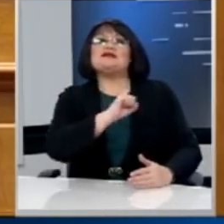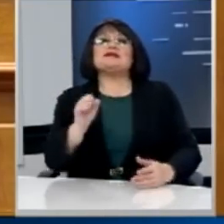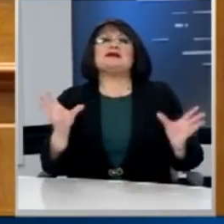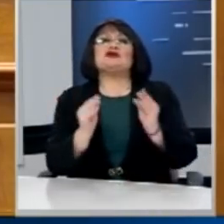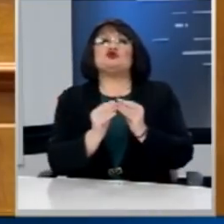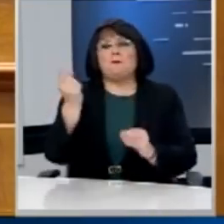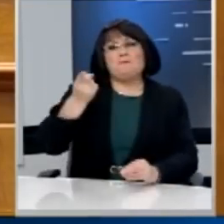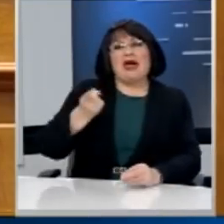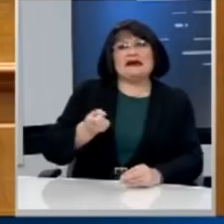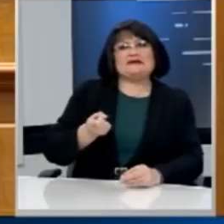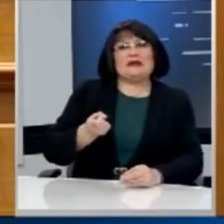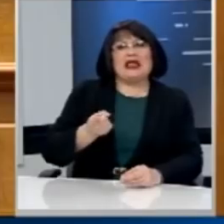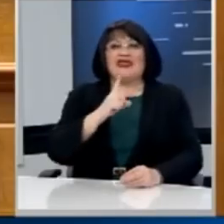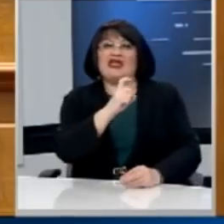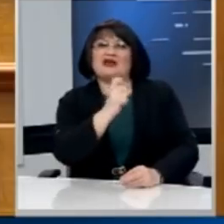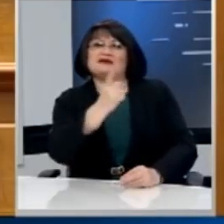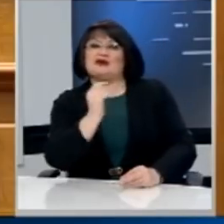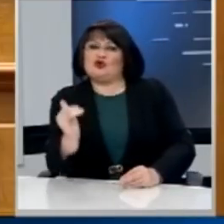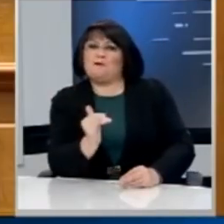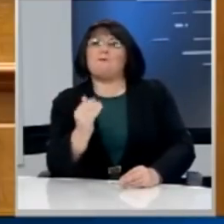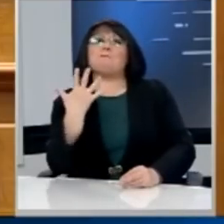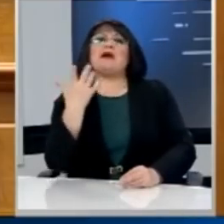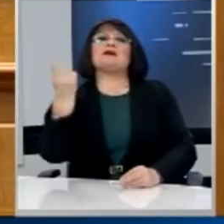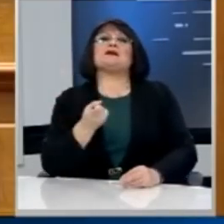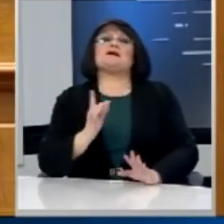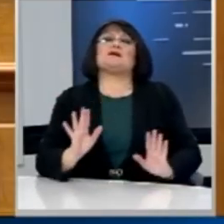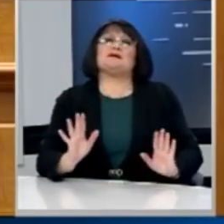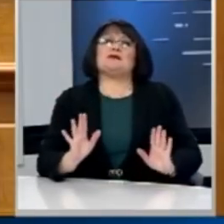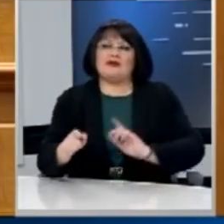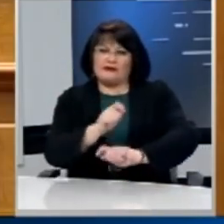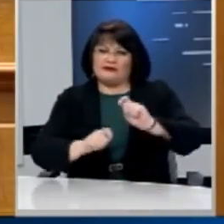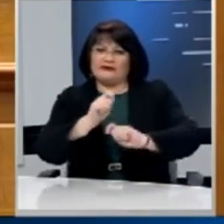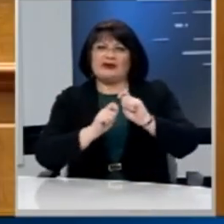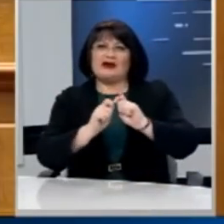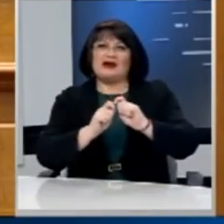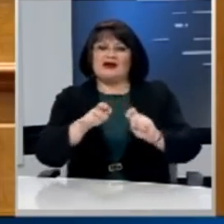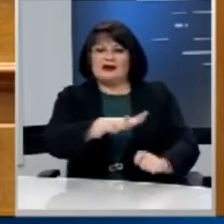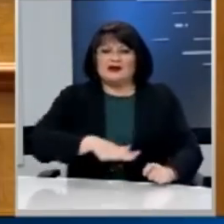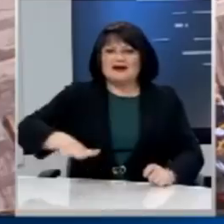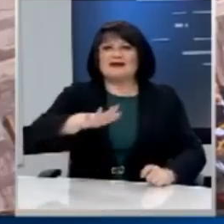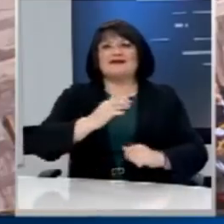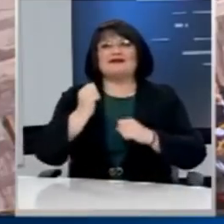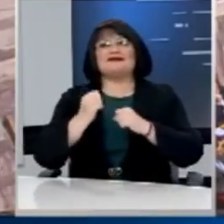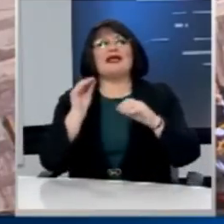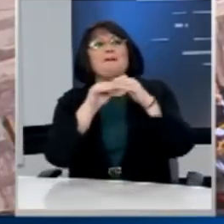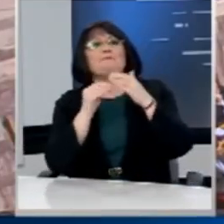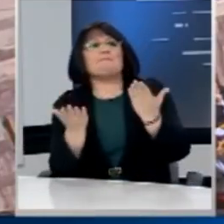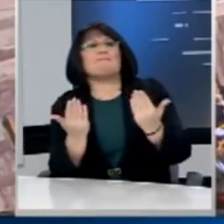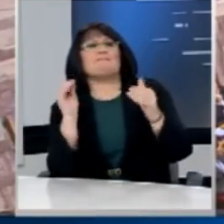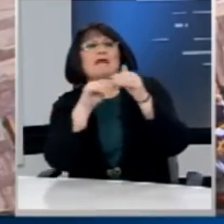για τα μερίσματα από το 10% στο 5%, δημιουργεί έφορο έδαφος για